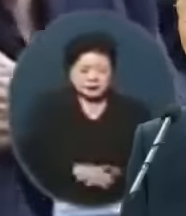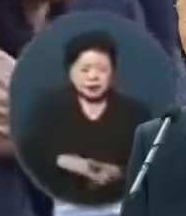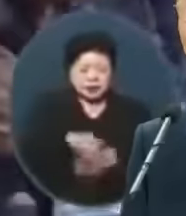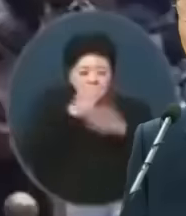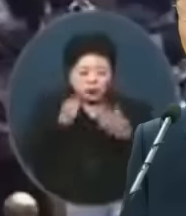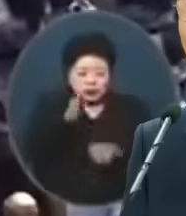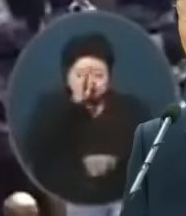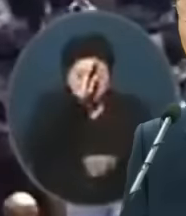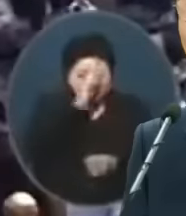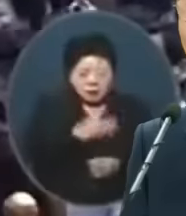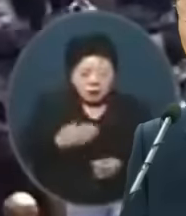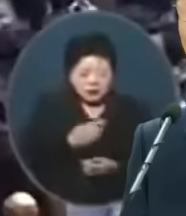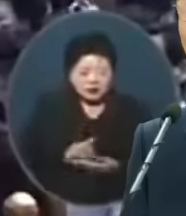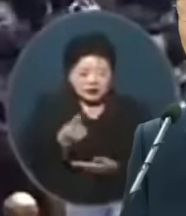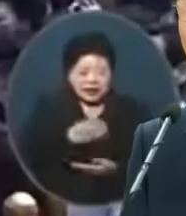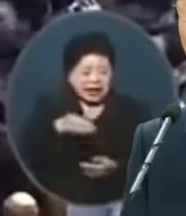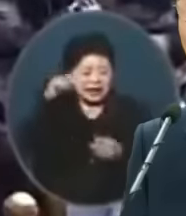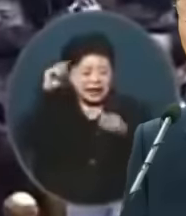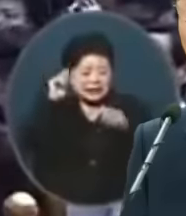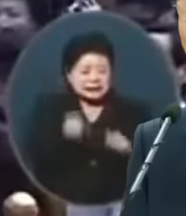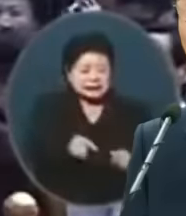모든 질병은 몸에서 떠나갈지어다.